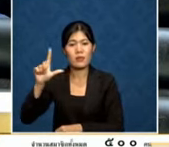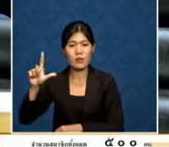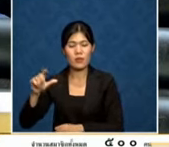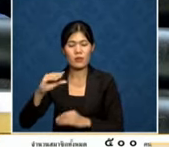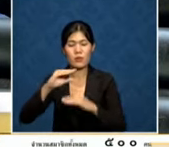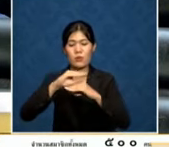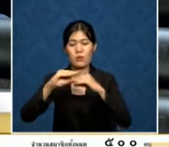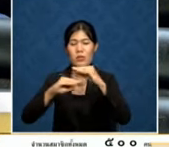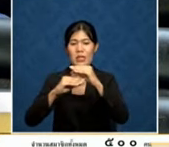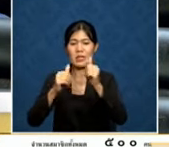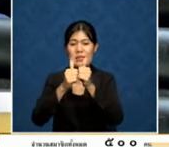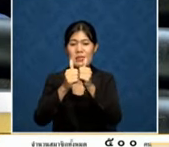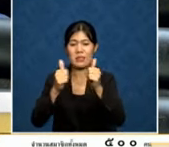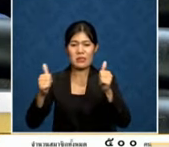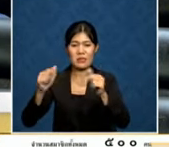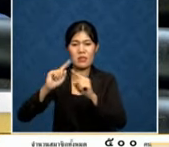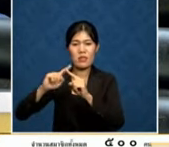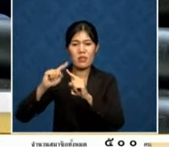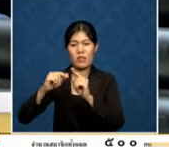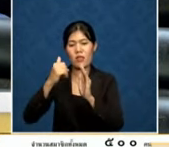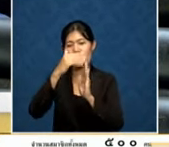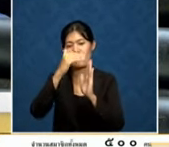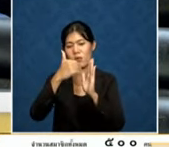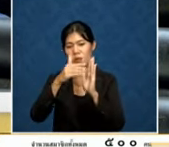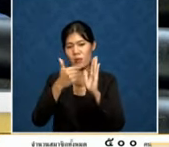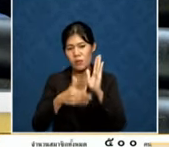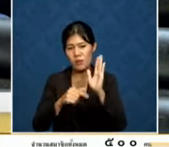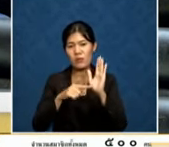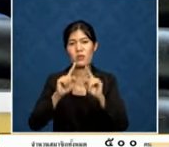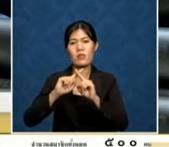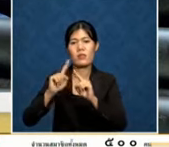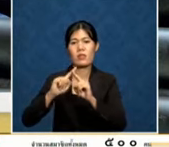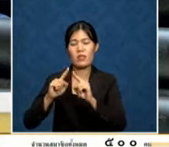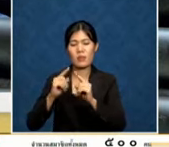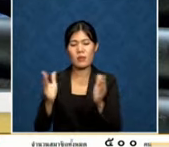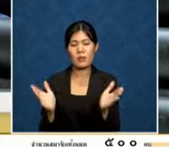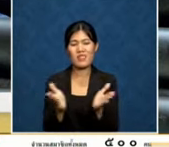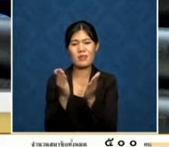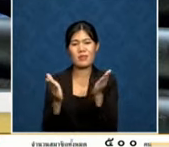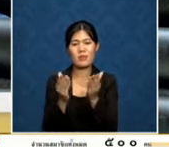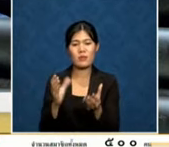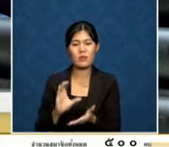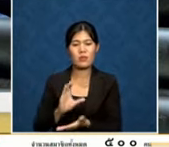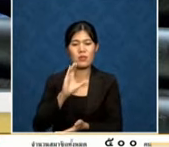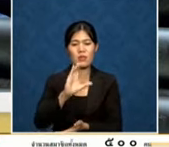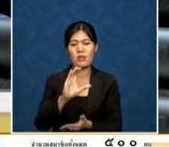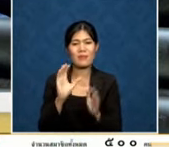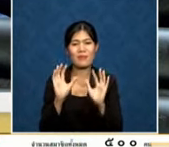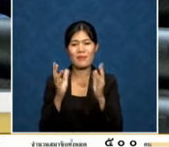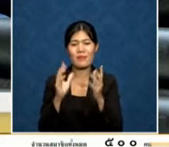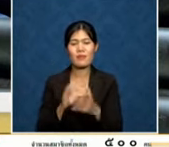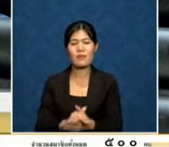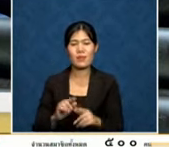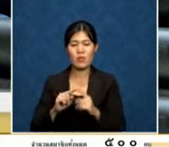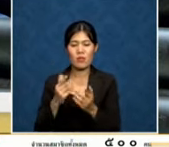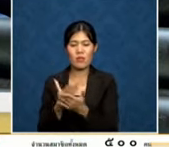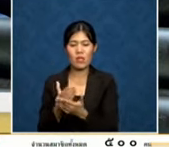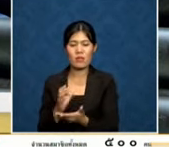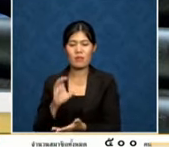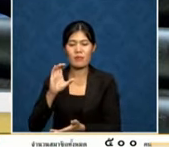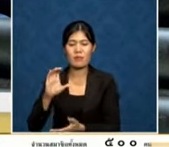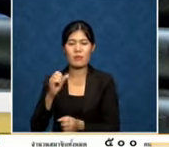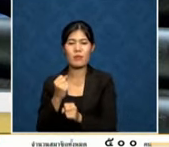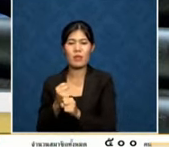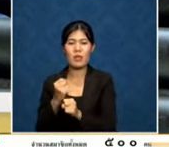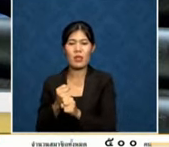ดีๆหลายโครงการของภาคส่วนอื่นๆไม่ได้รับการสนับสนุนแต่กลับไปใช้ในโครงการที่หวังผลทาง